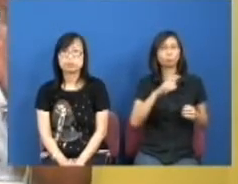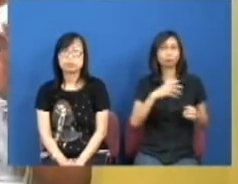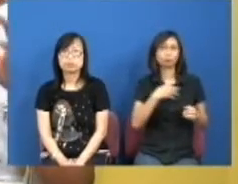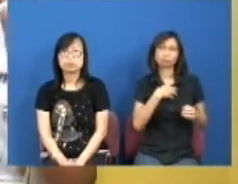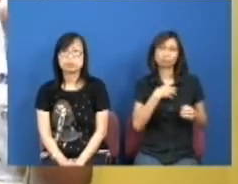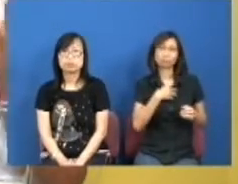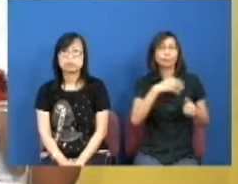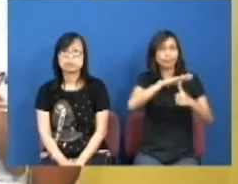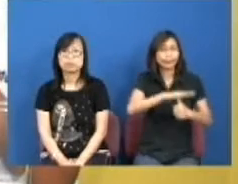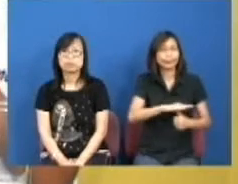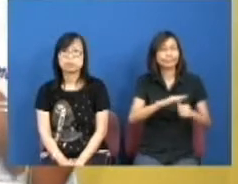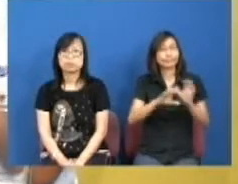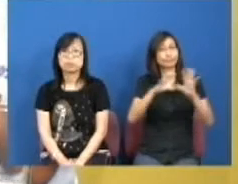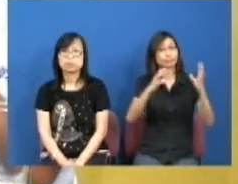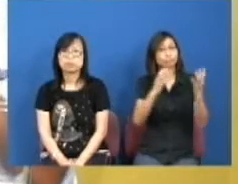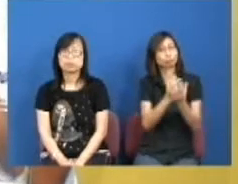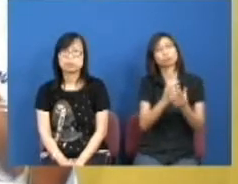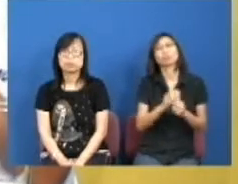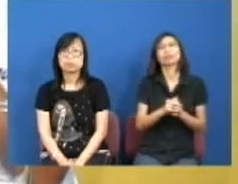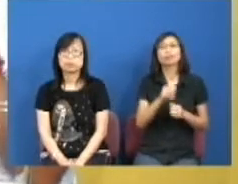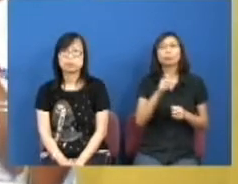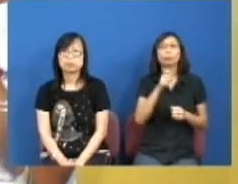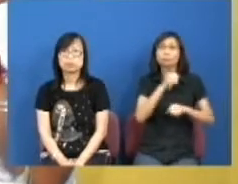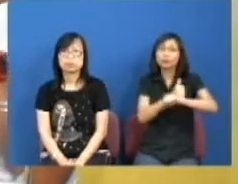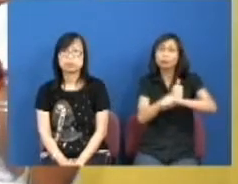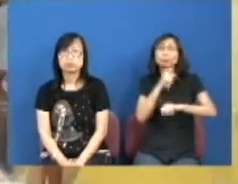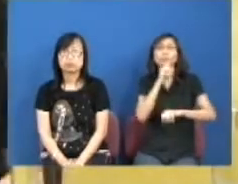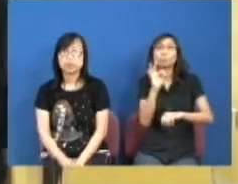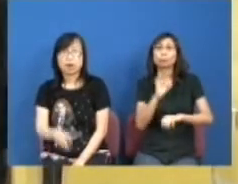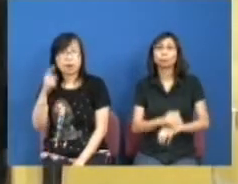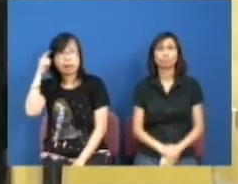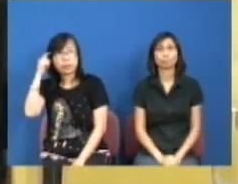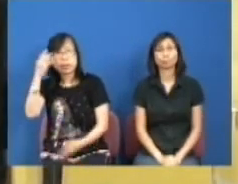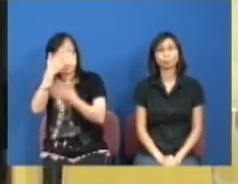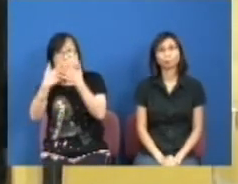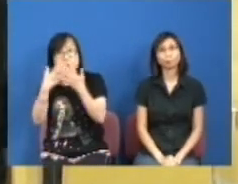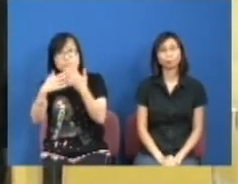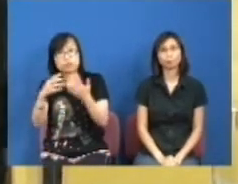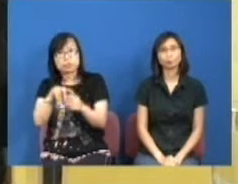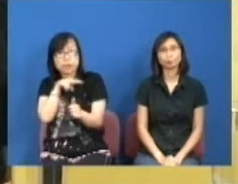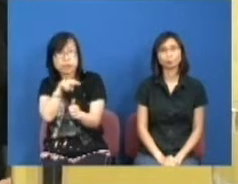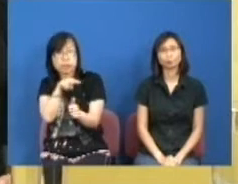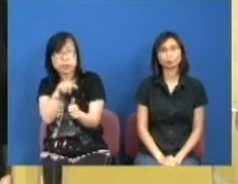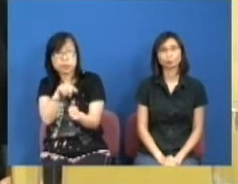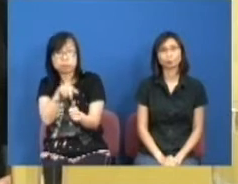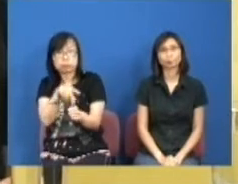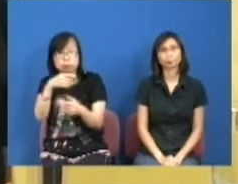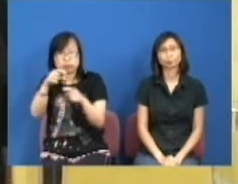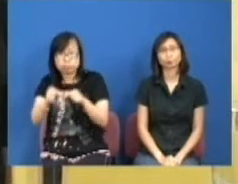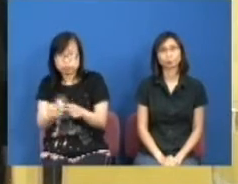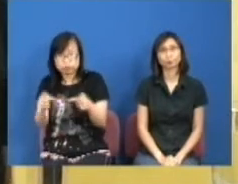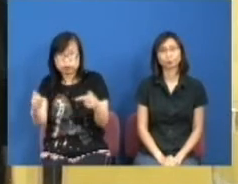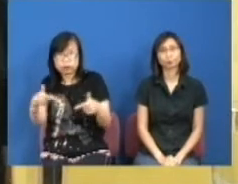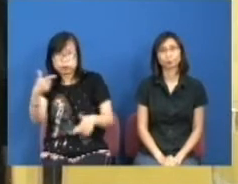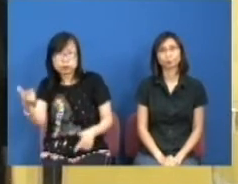個即係會唔會有咁嘅可能喺度咧？ 我諗嗰個網上規管越嚟越多咧，應該